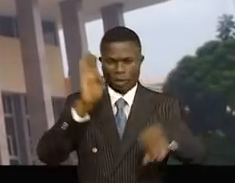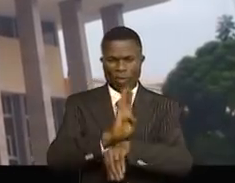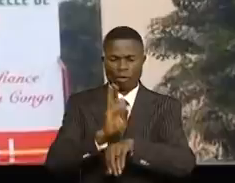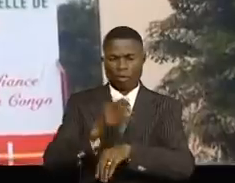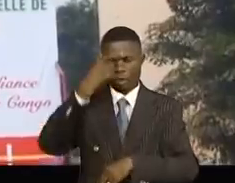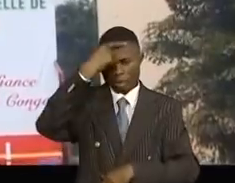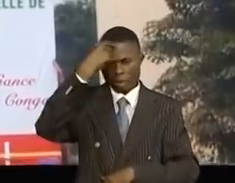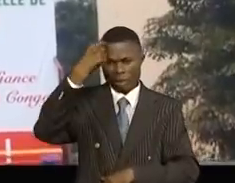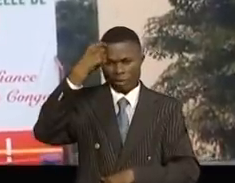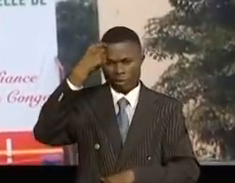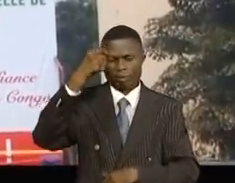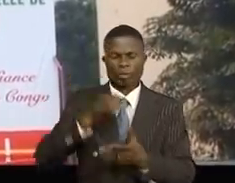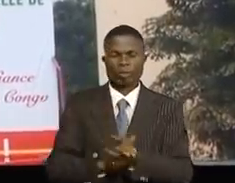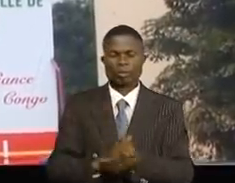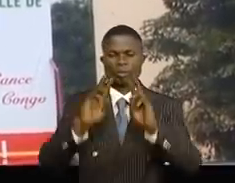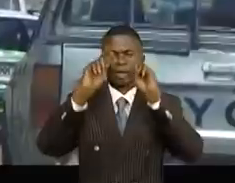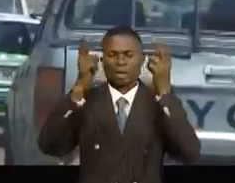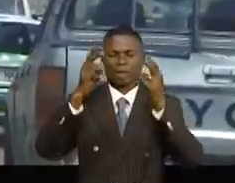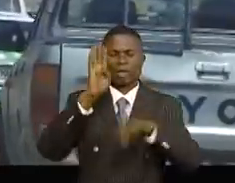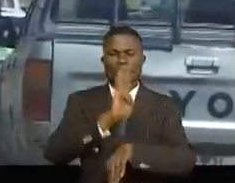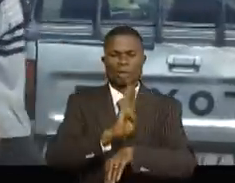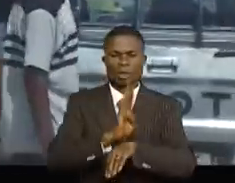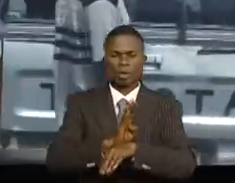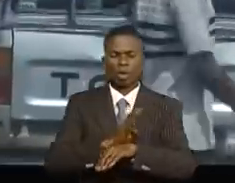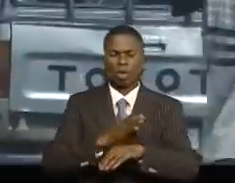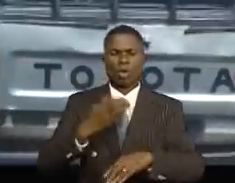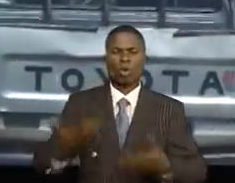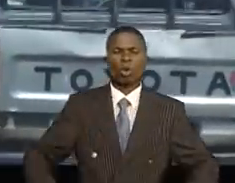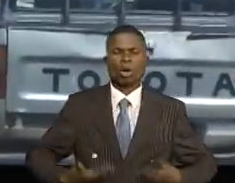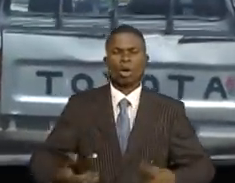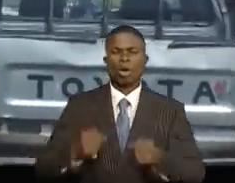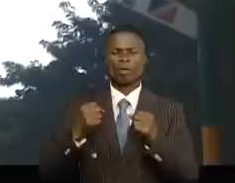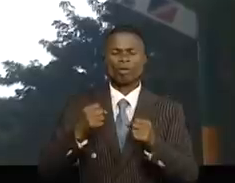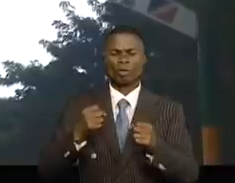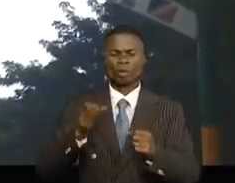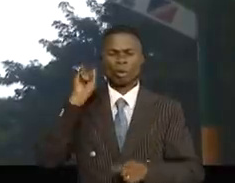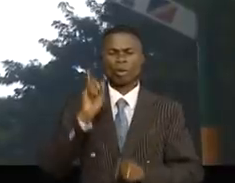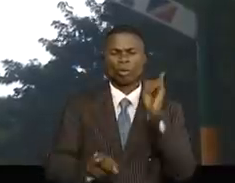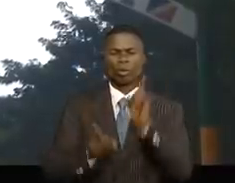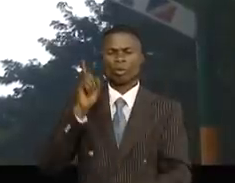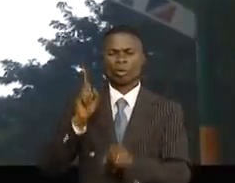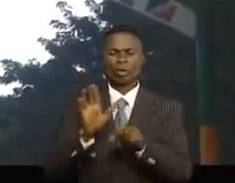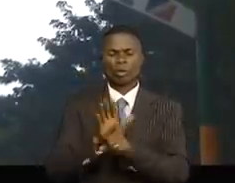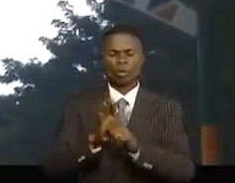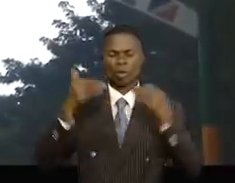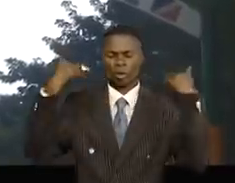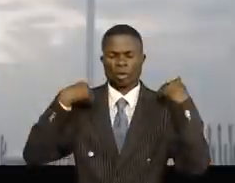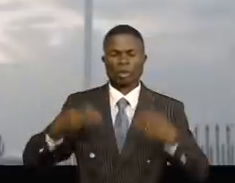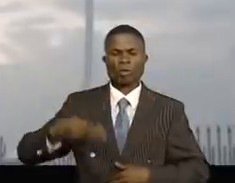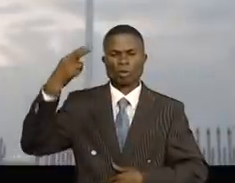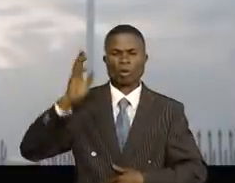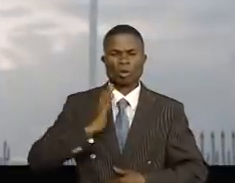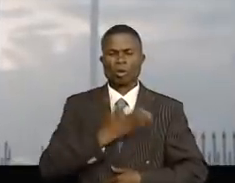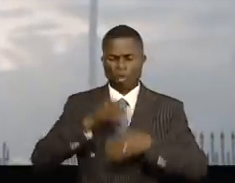Denis Sassou Nguessou, la ville de Brazzaville était dans l'effervescence des arrivées de ses hôtes des marques. Le chef de l'État,